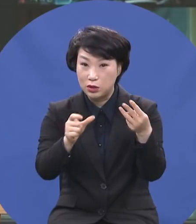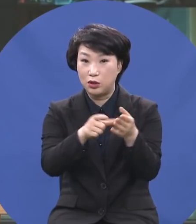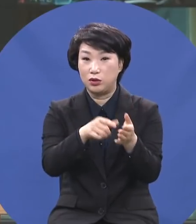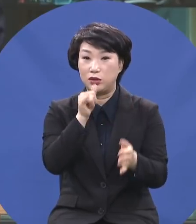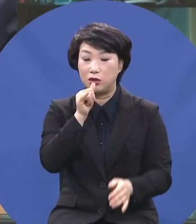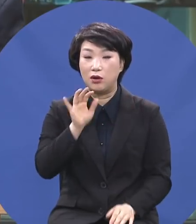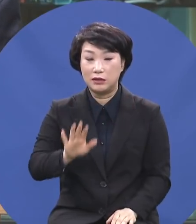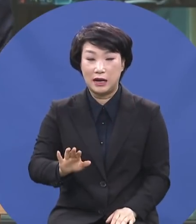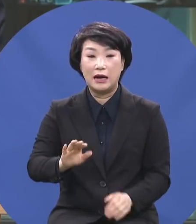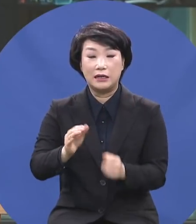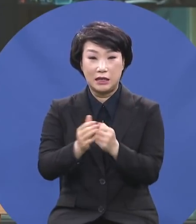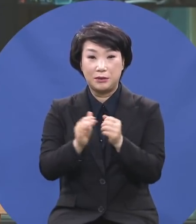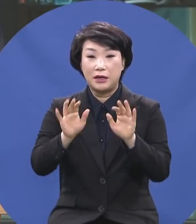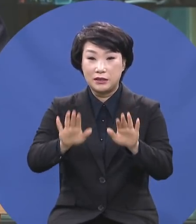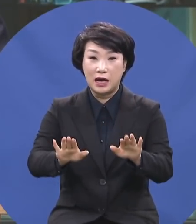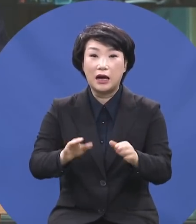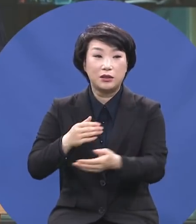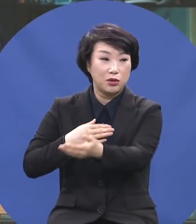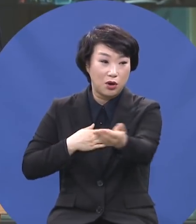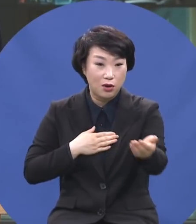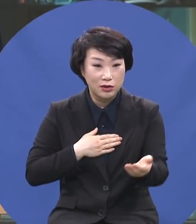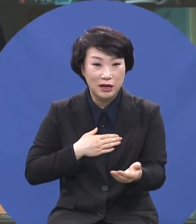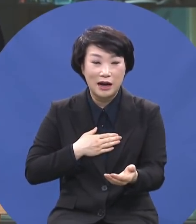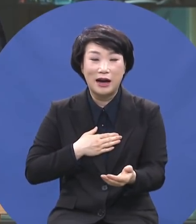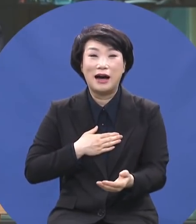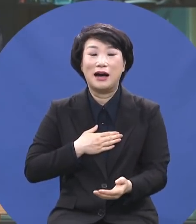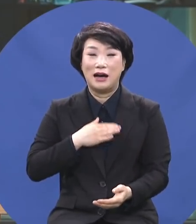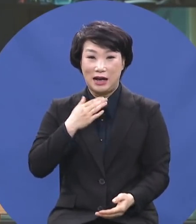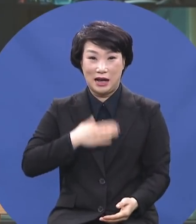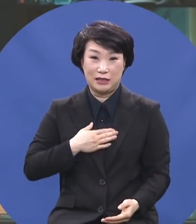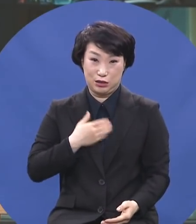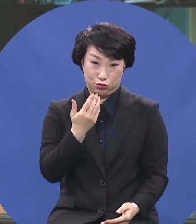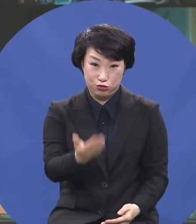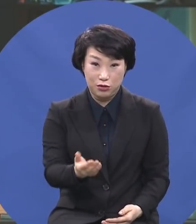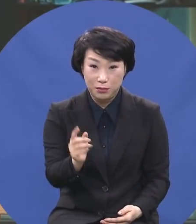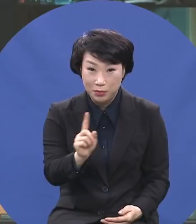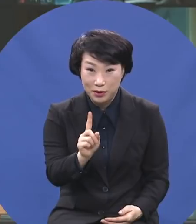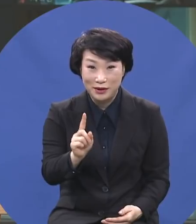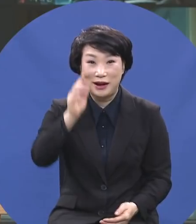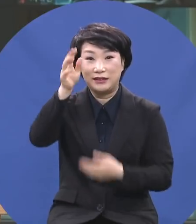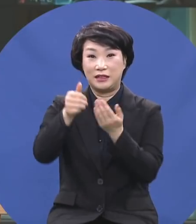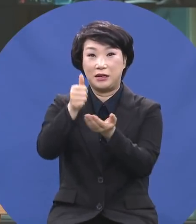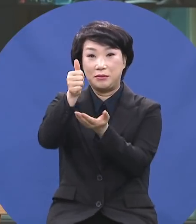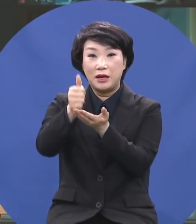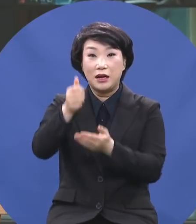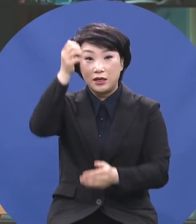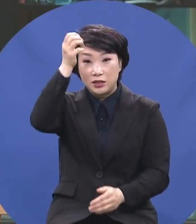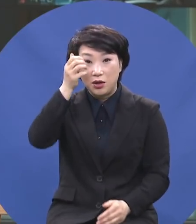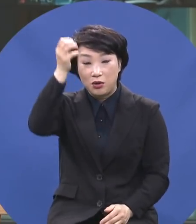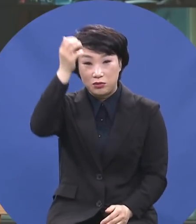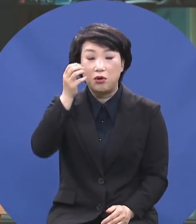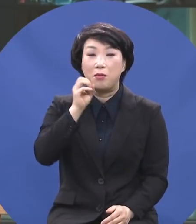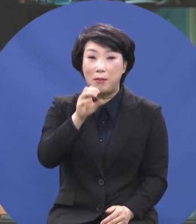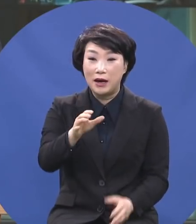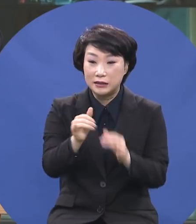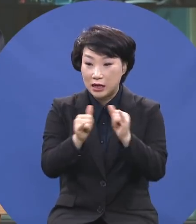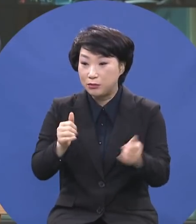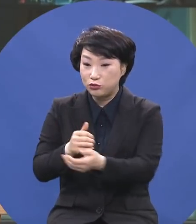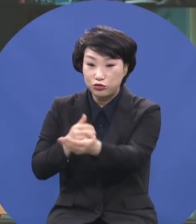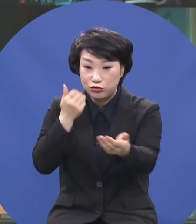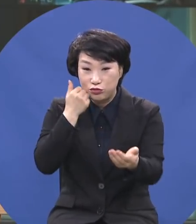말했습니다. 그러므로 너에게 알게 하니 하나님의 영으로 말하는